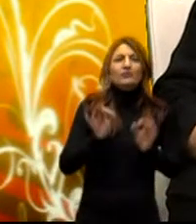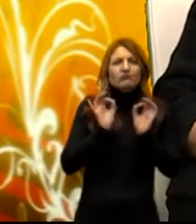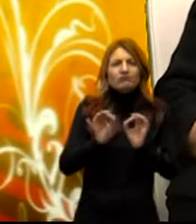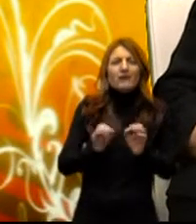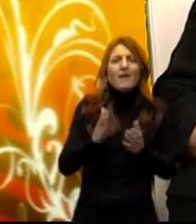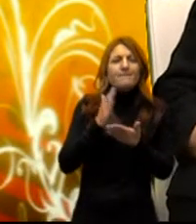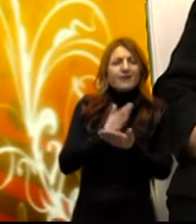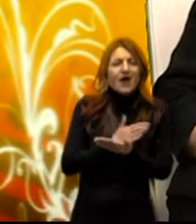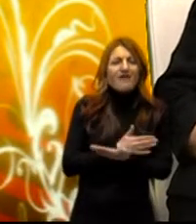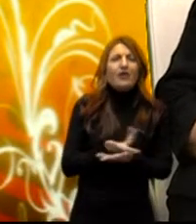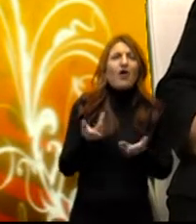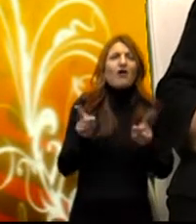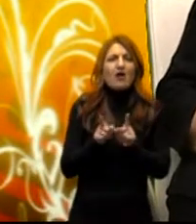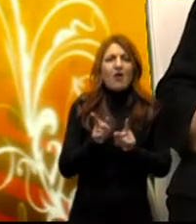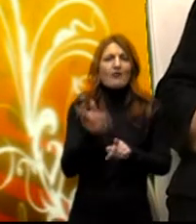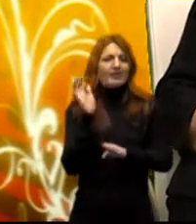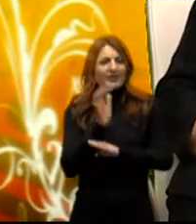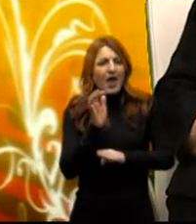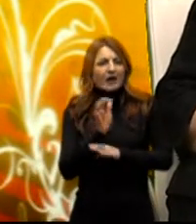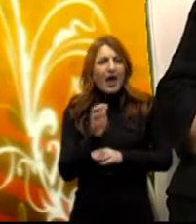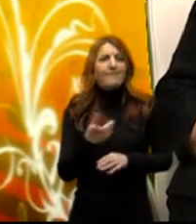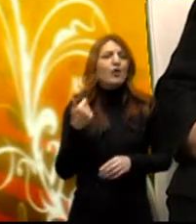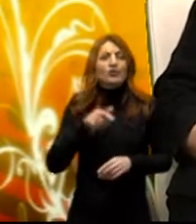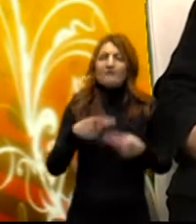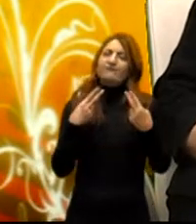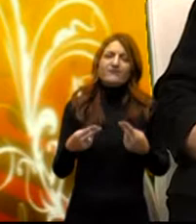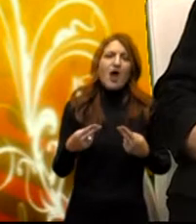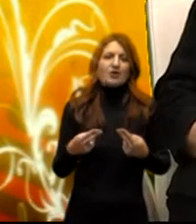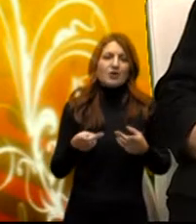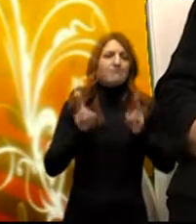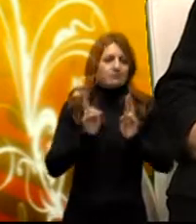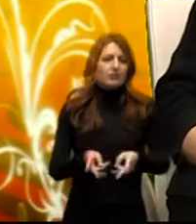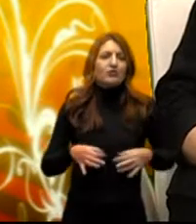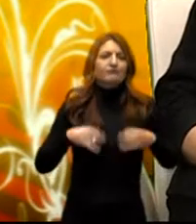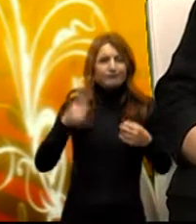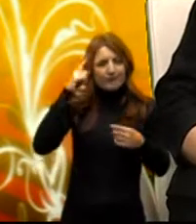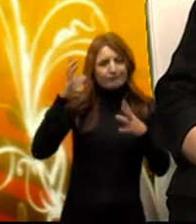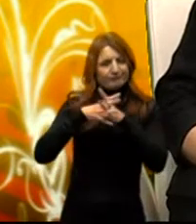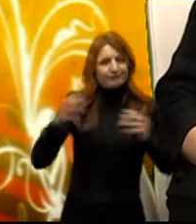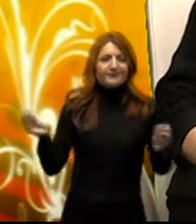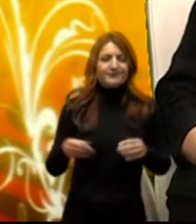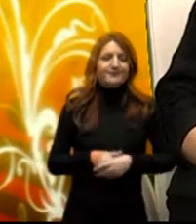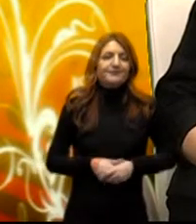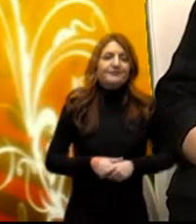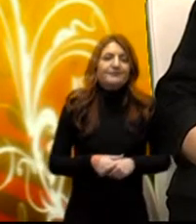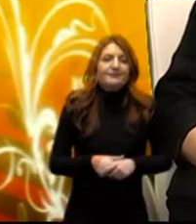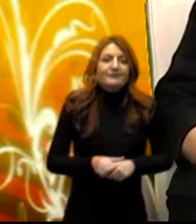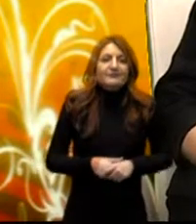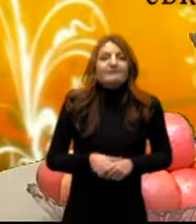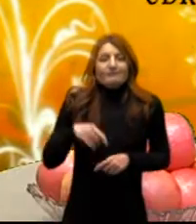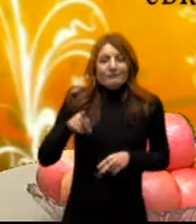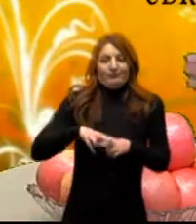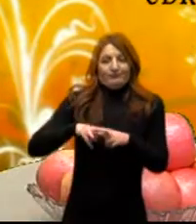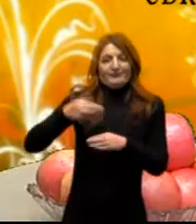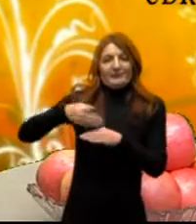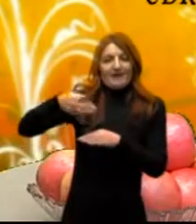pristup terapije od ključnog značaja i može glavobolju riješiti. To ćemo riješiti mi kasnije